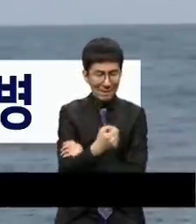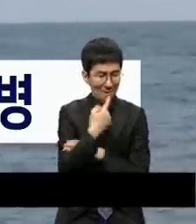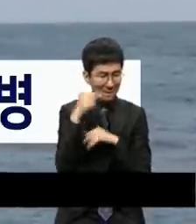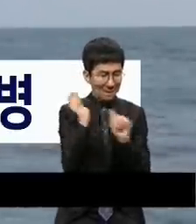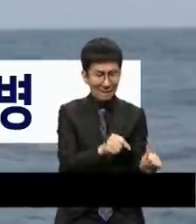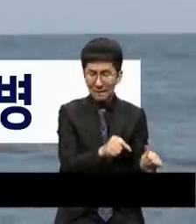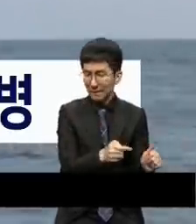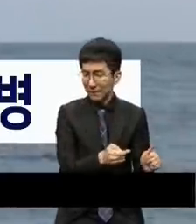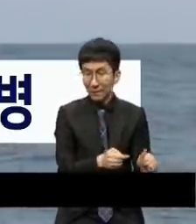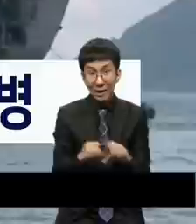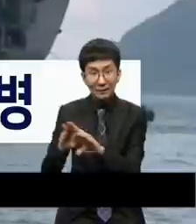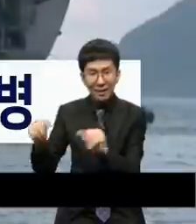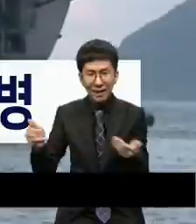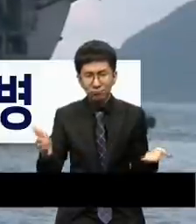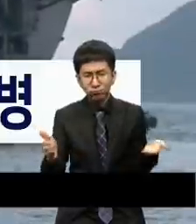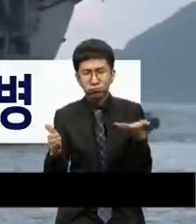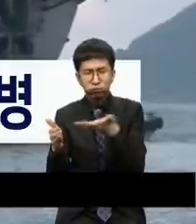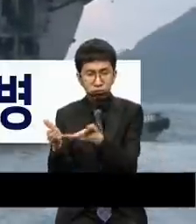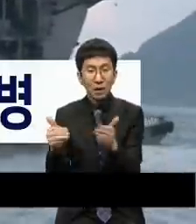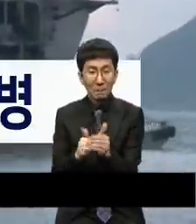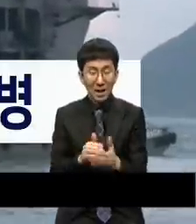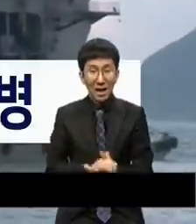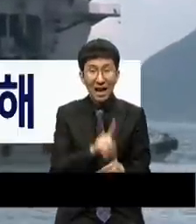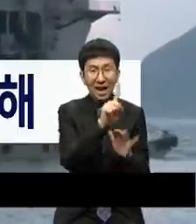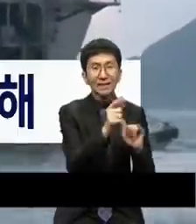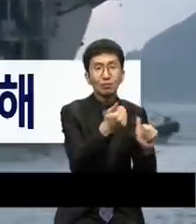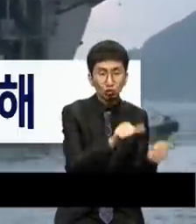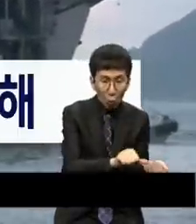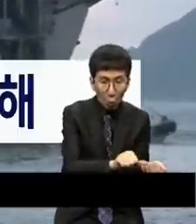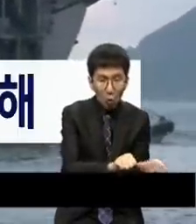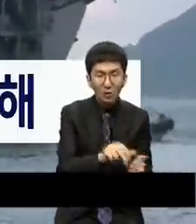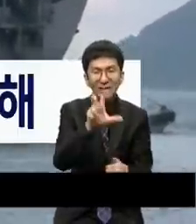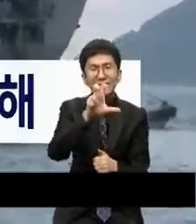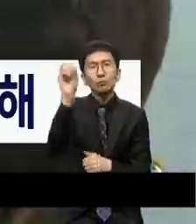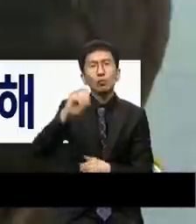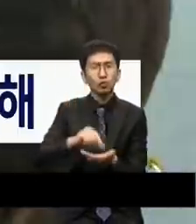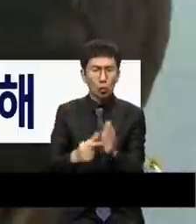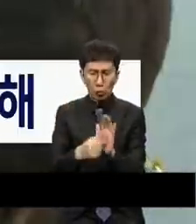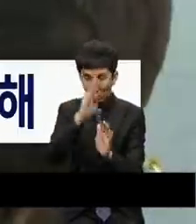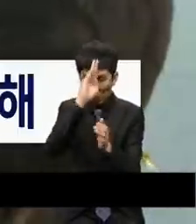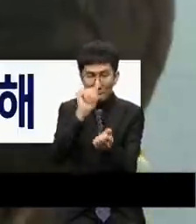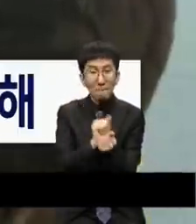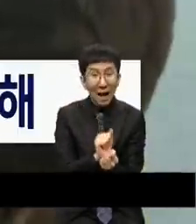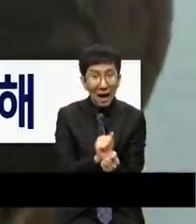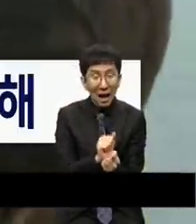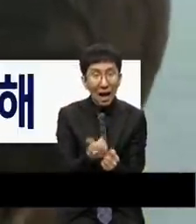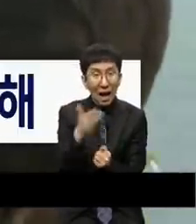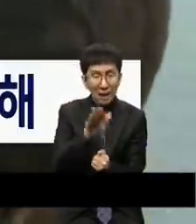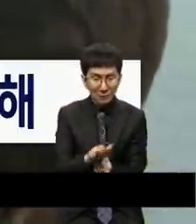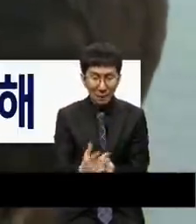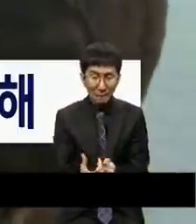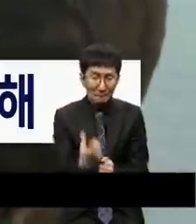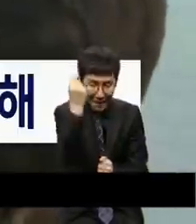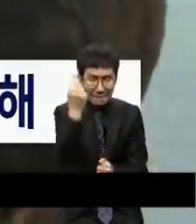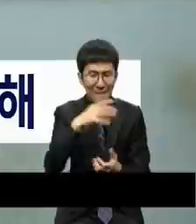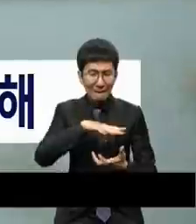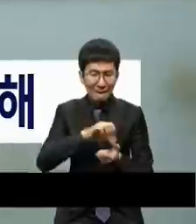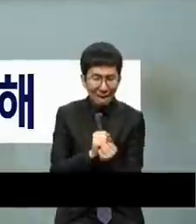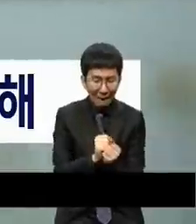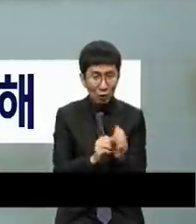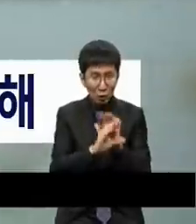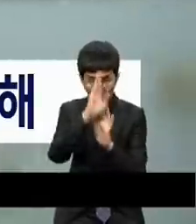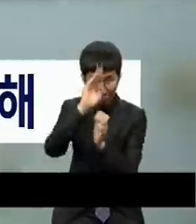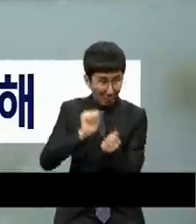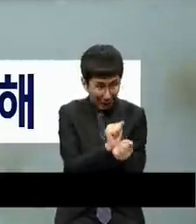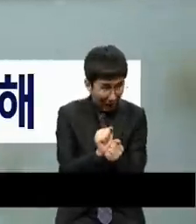승조원들을 육지로 옮겼습니다. 한 명이 숨지고 전체의 25%가 감염됐지만 승조원 대다수가 코로나에